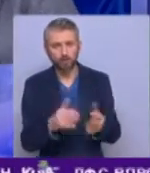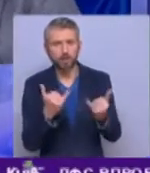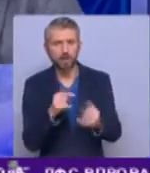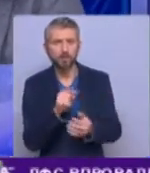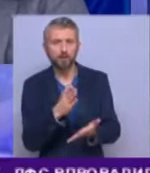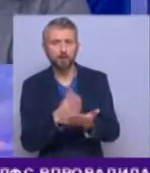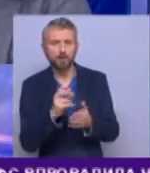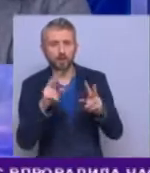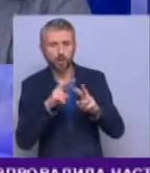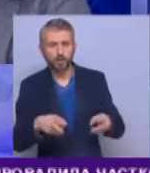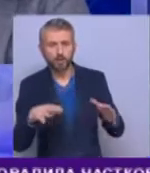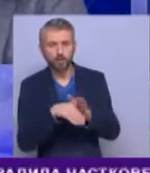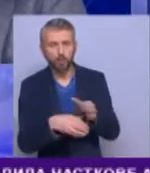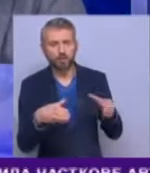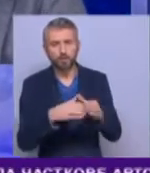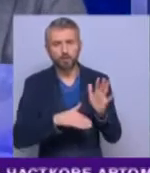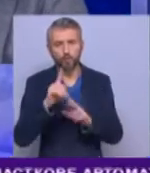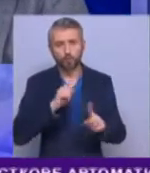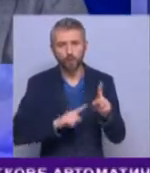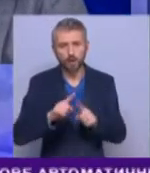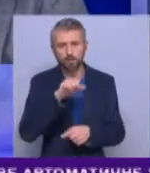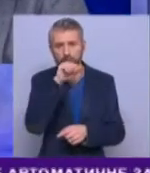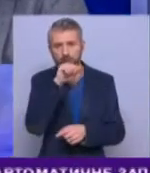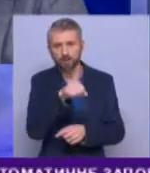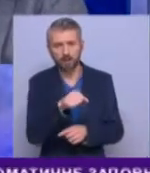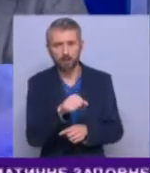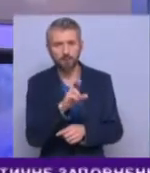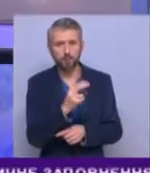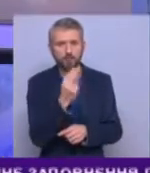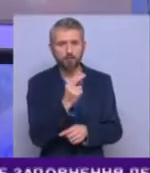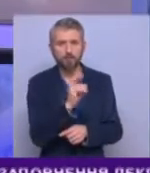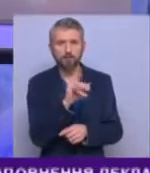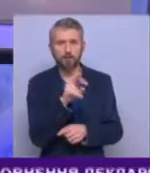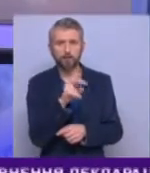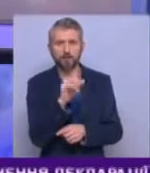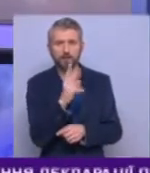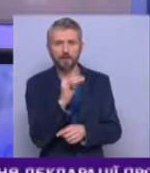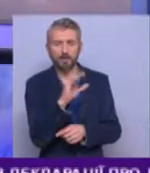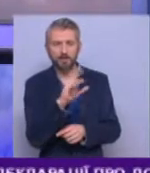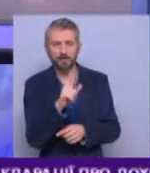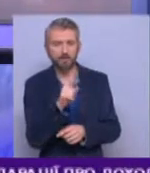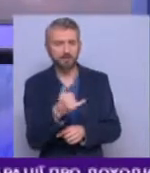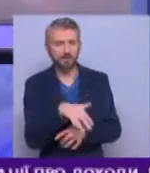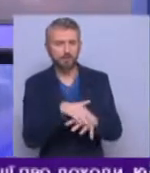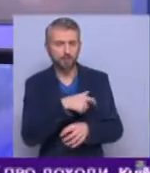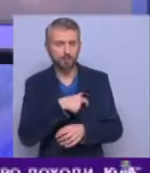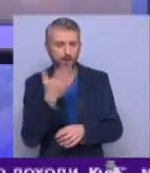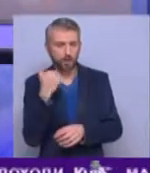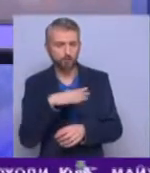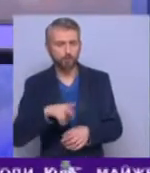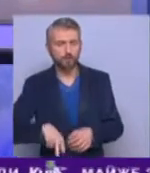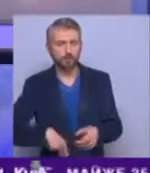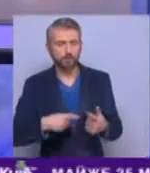вони знаходяться на розгляді в комітетах Верховної Ради. І завдяки безпосередньо Білоцерківцю Дмитру, в тому числі, він зараз є народним депутатом, а раніше він був